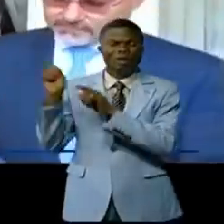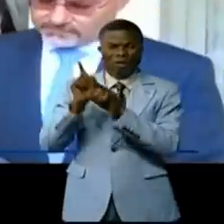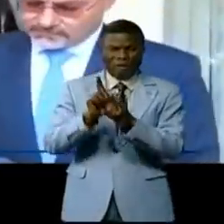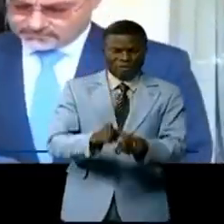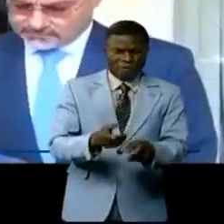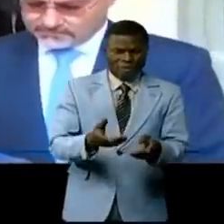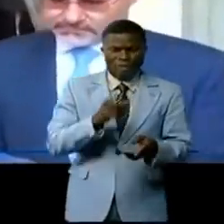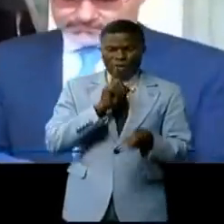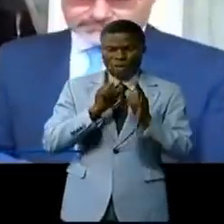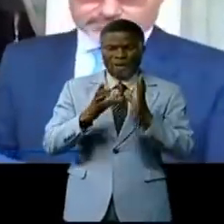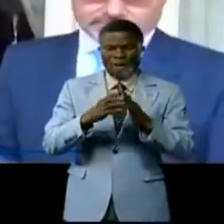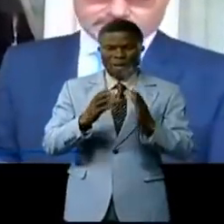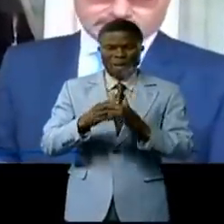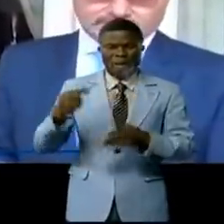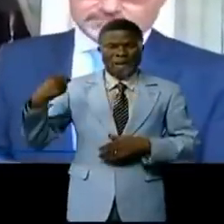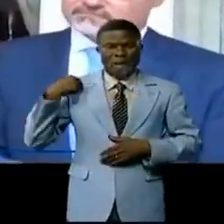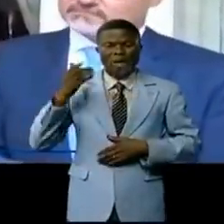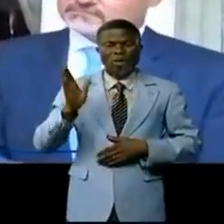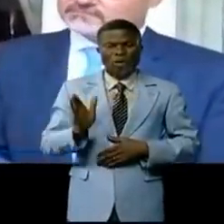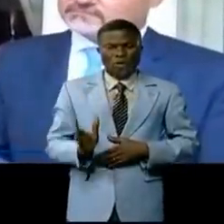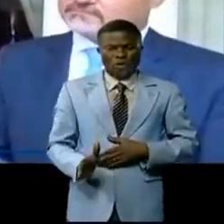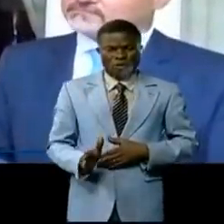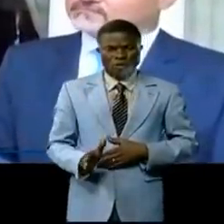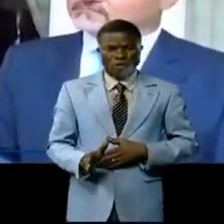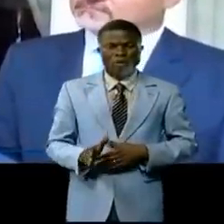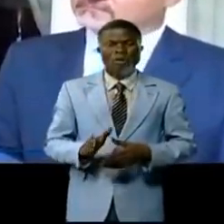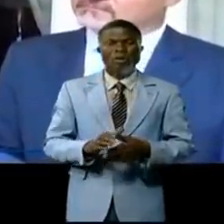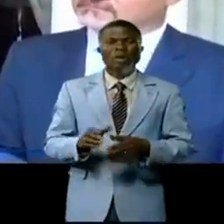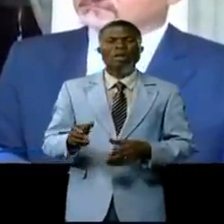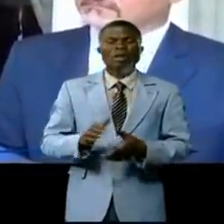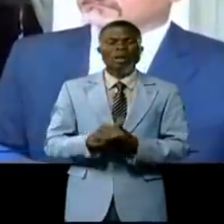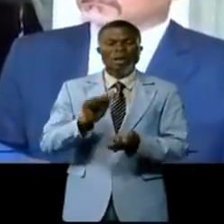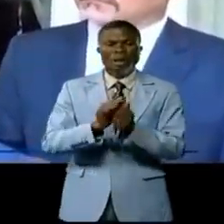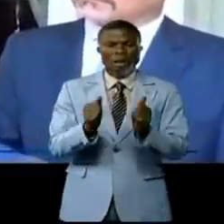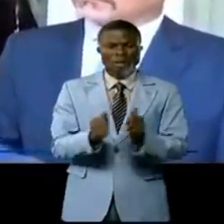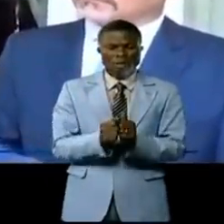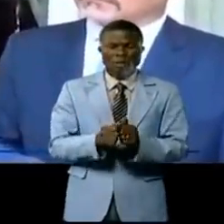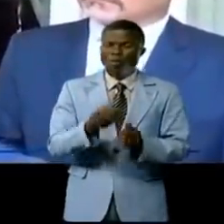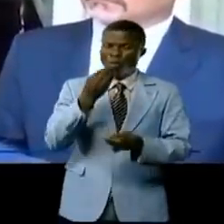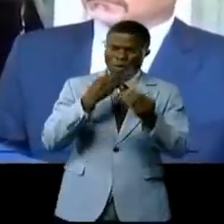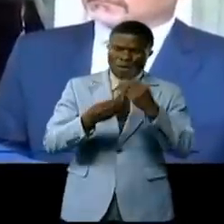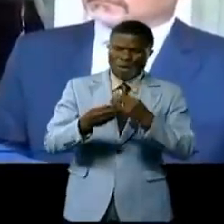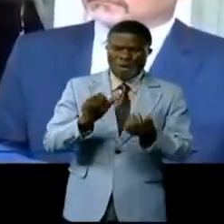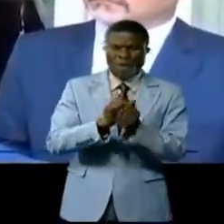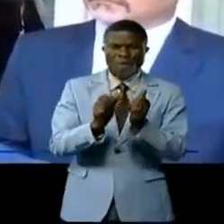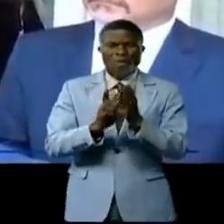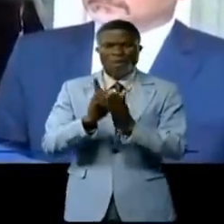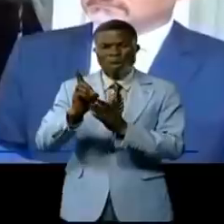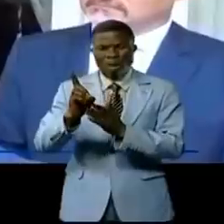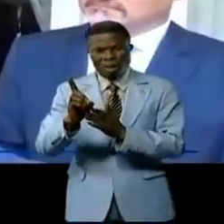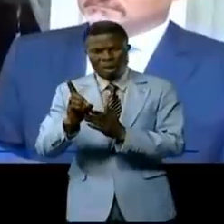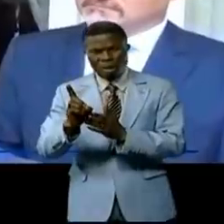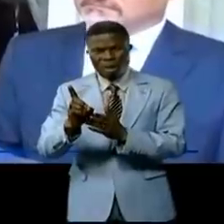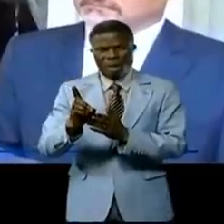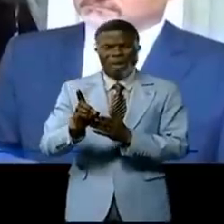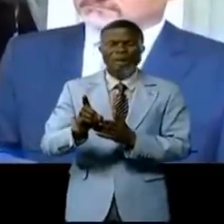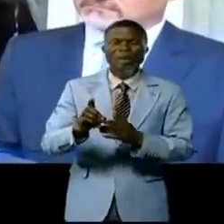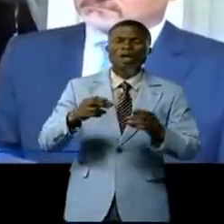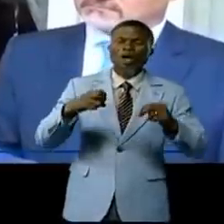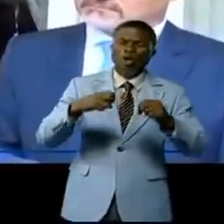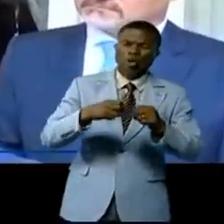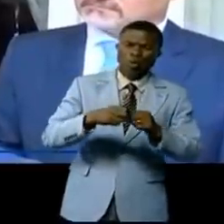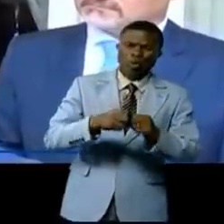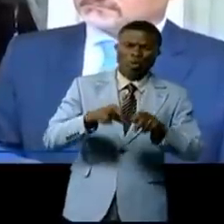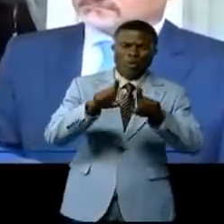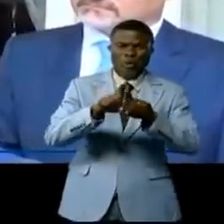parlé avec M. le gouverneur du développement du secteur agroalimentaire, du développement également de l'énergie hydroélectrique. Et